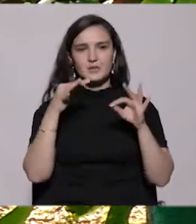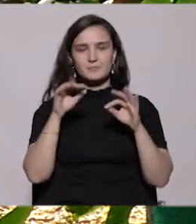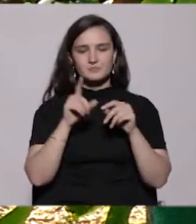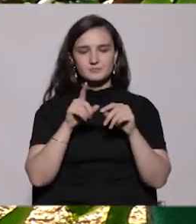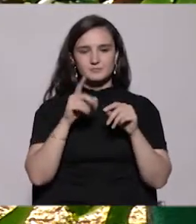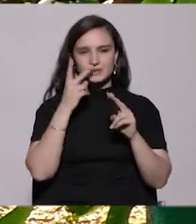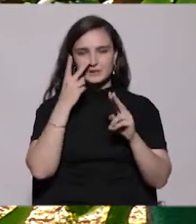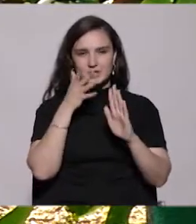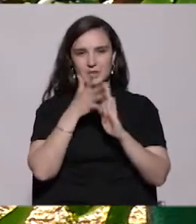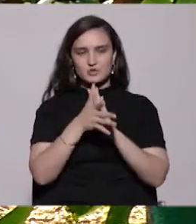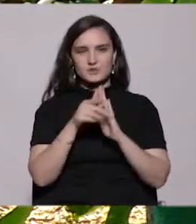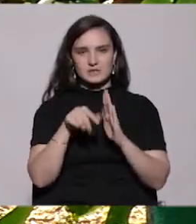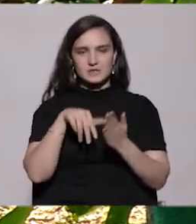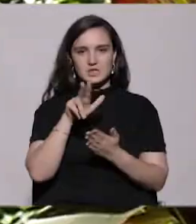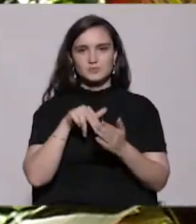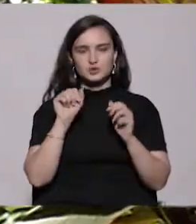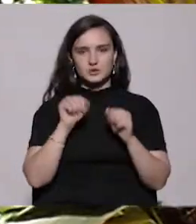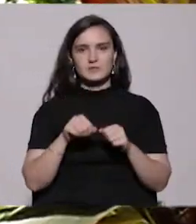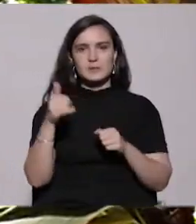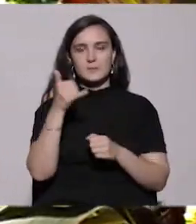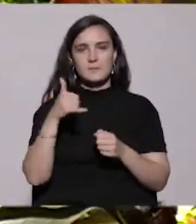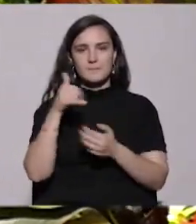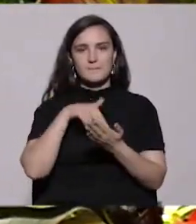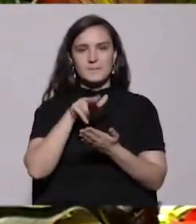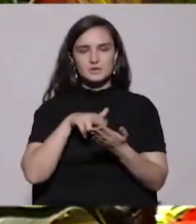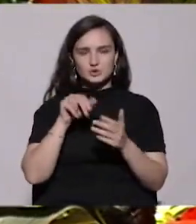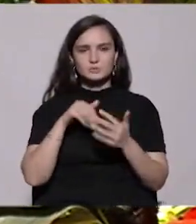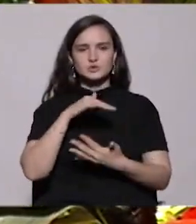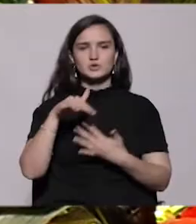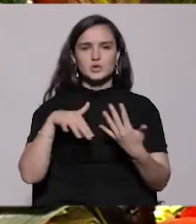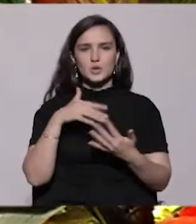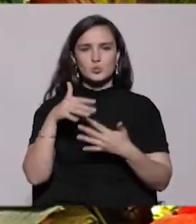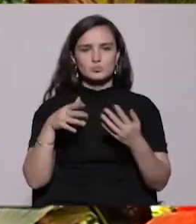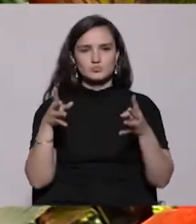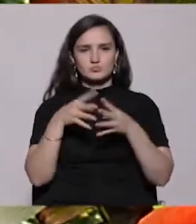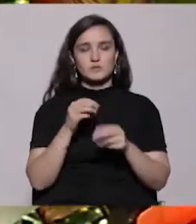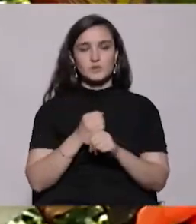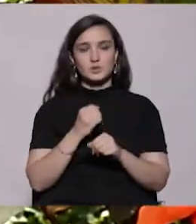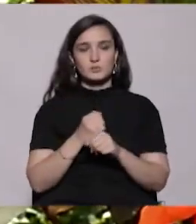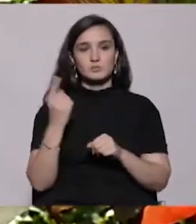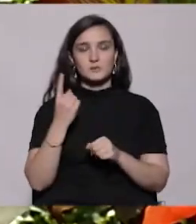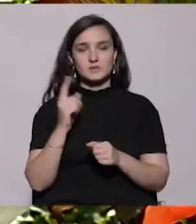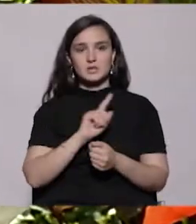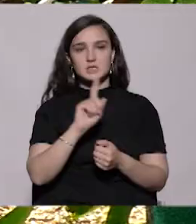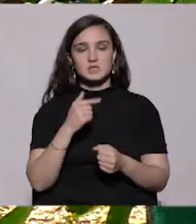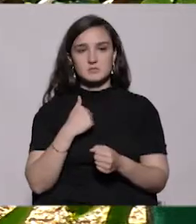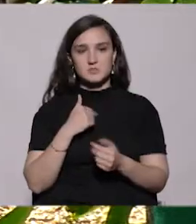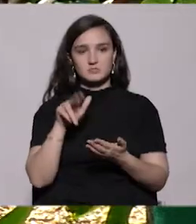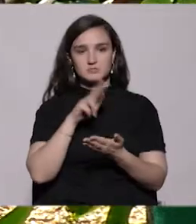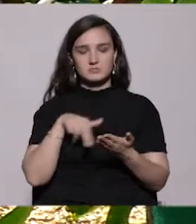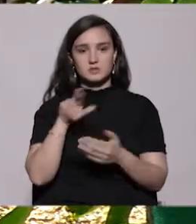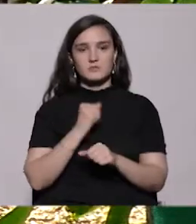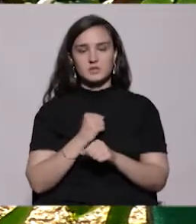საღებავი. იცით, ხო? შეგვიძლია პასტელშიც გავაკეთოთ, შეგვიძლია შერეული ტექნიკაც გავაკეთოთ. პირველი, რასაც მე